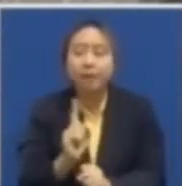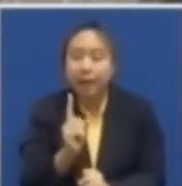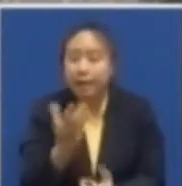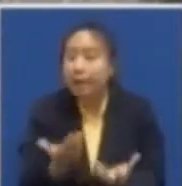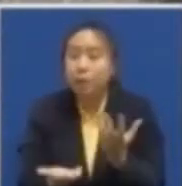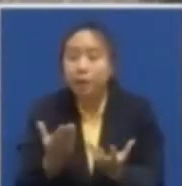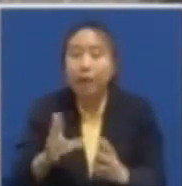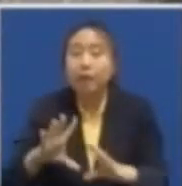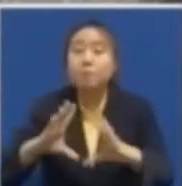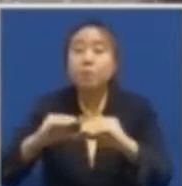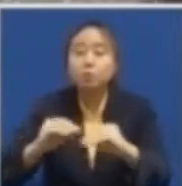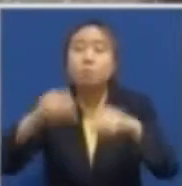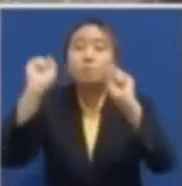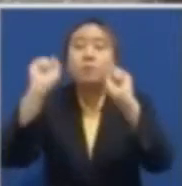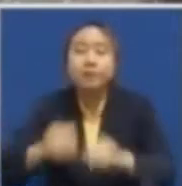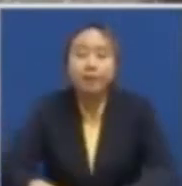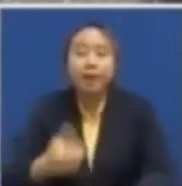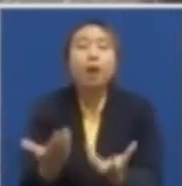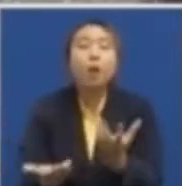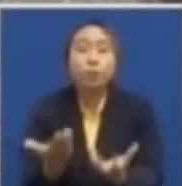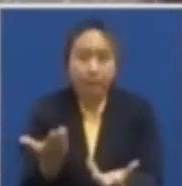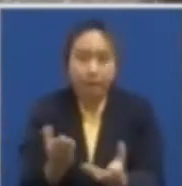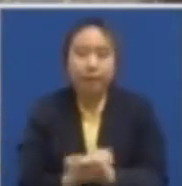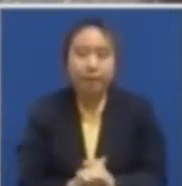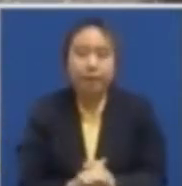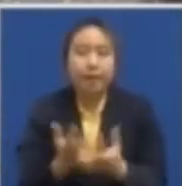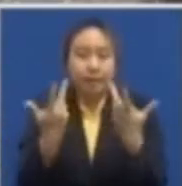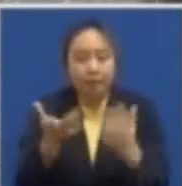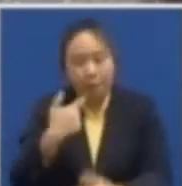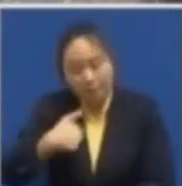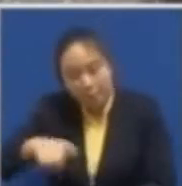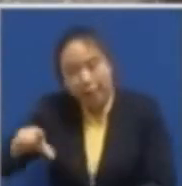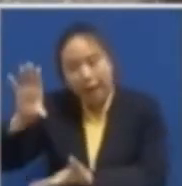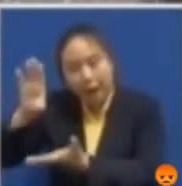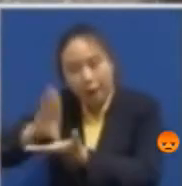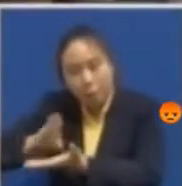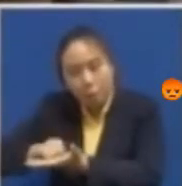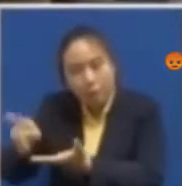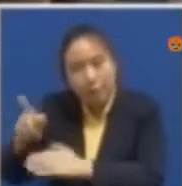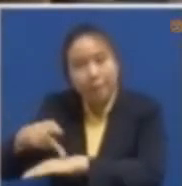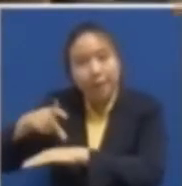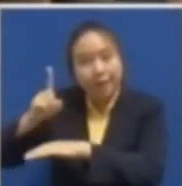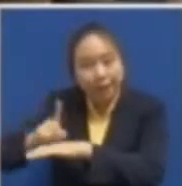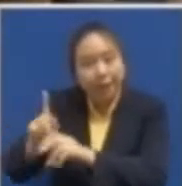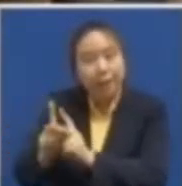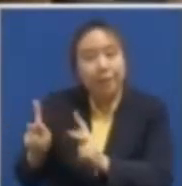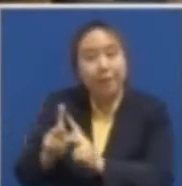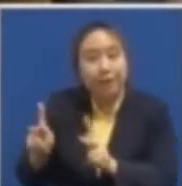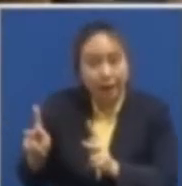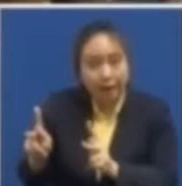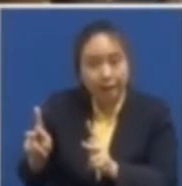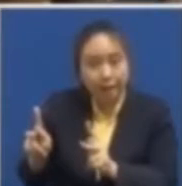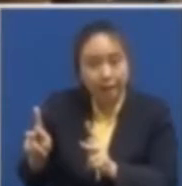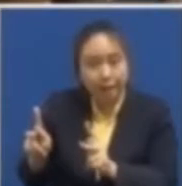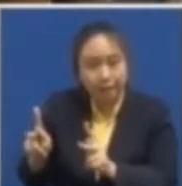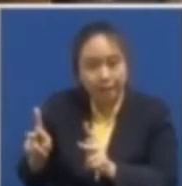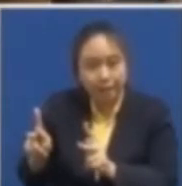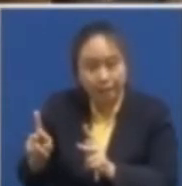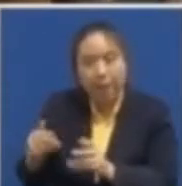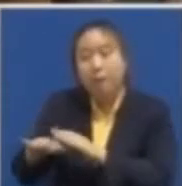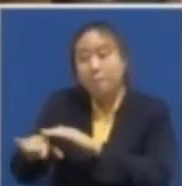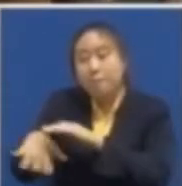ติของที่ประชุมแต่ท่านจะได้ไปหาข้อมูลกับประธานคณะกรรมการเป็นเบื้องต้นก่